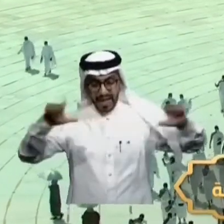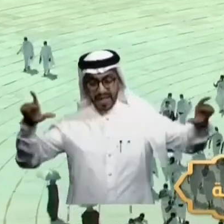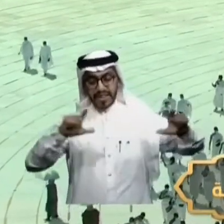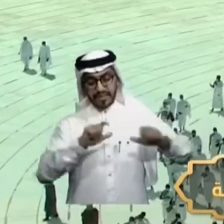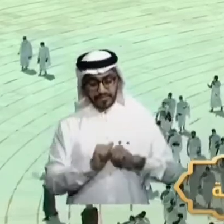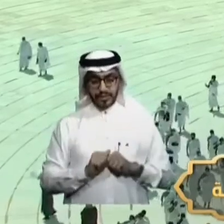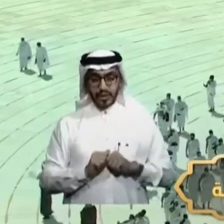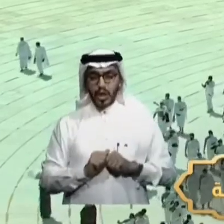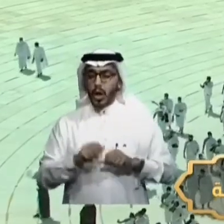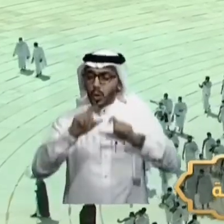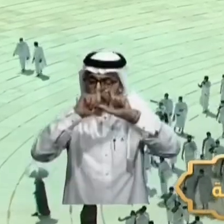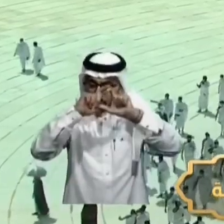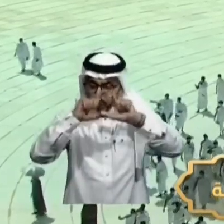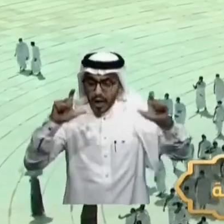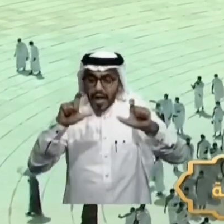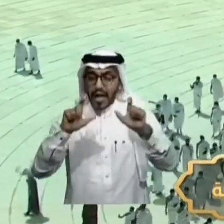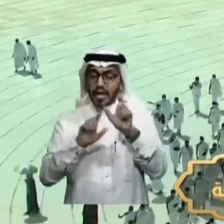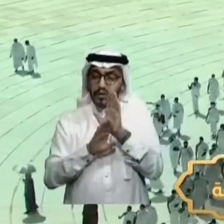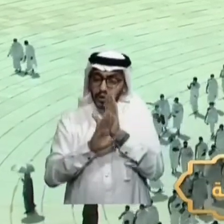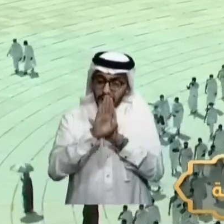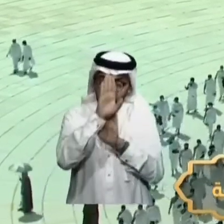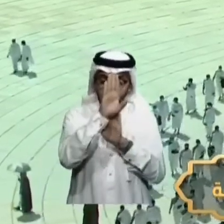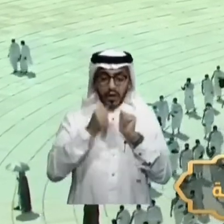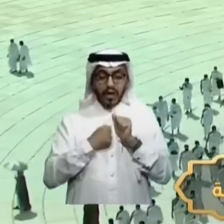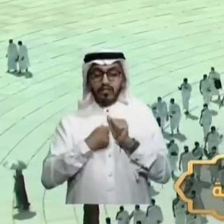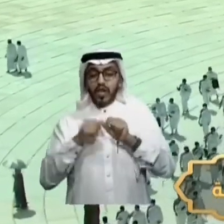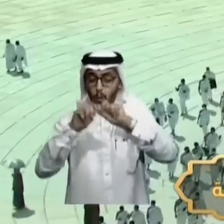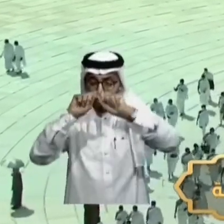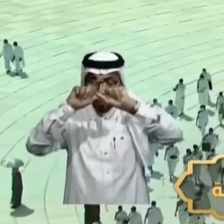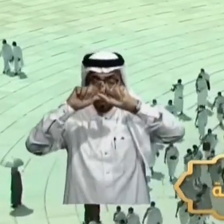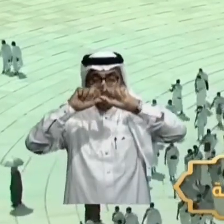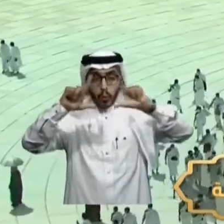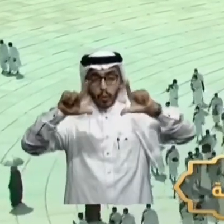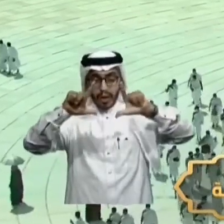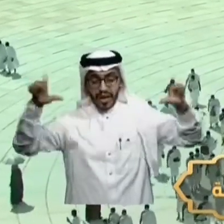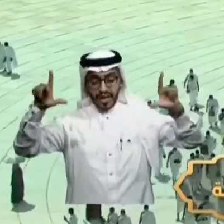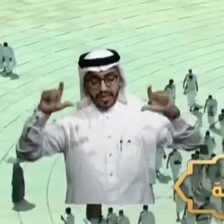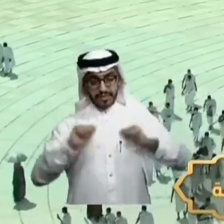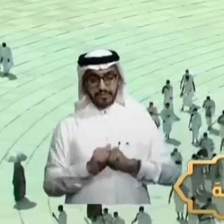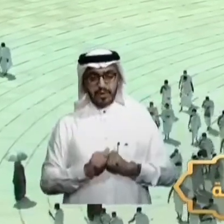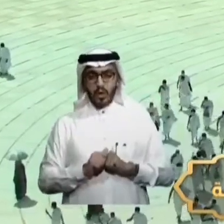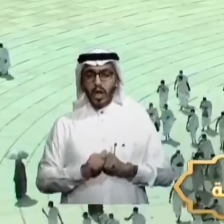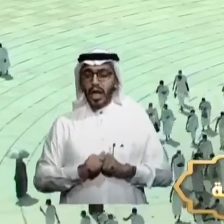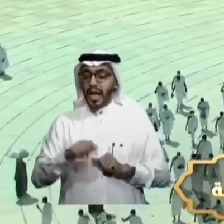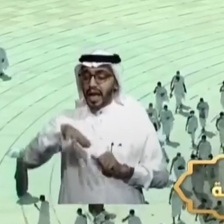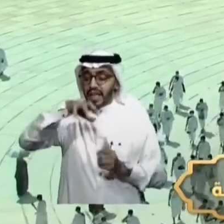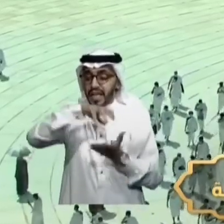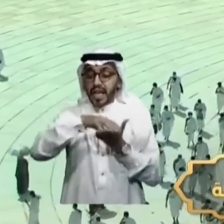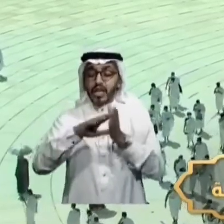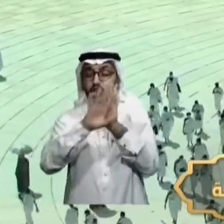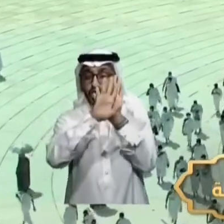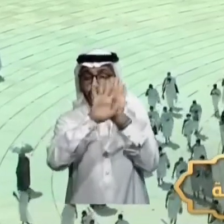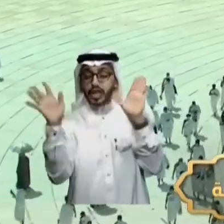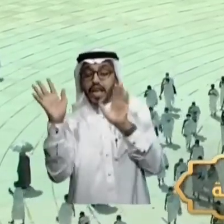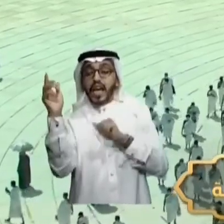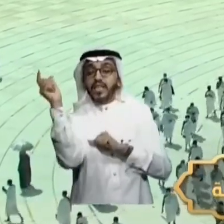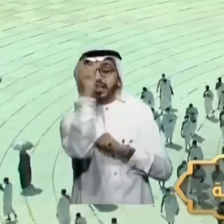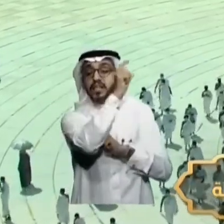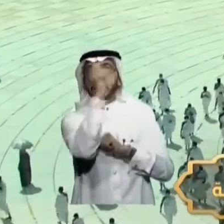الجلاء ويستعلن بمديد الشفافية والصفاء كون شريعتنا